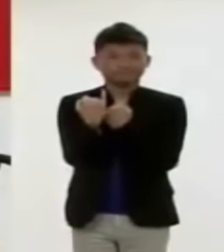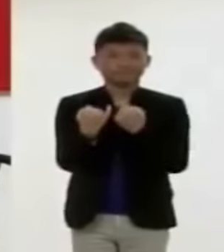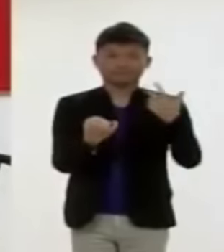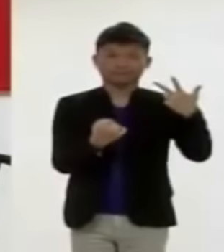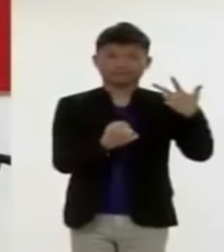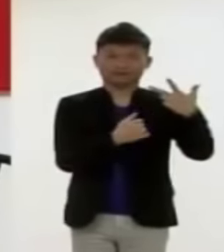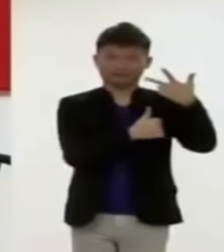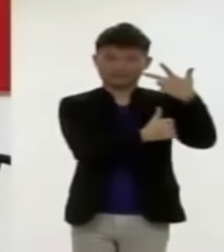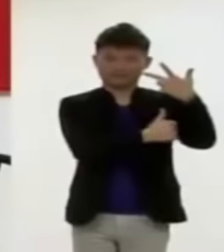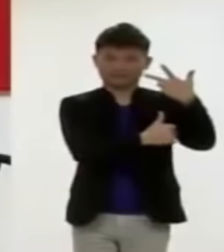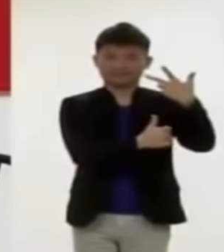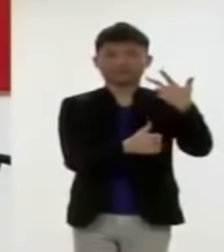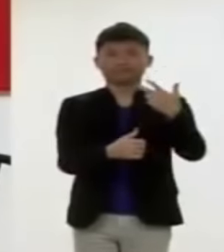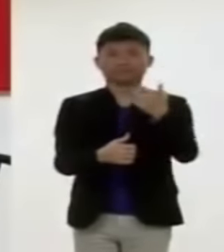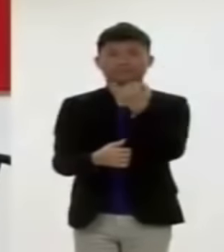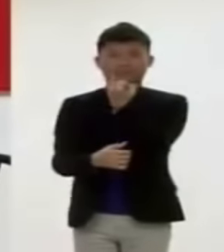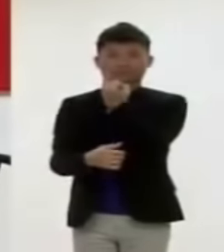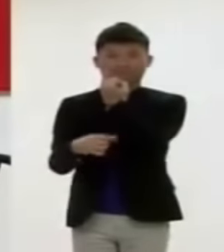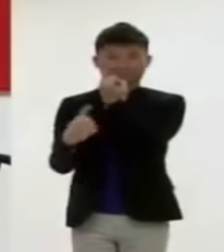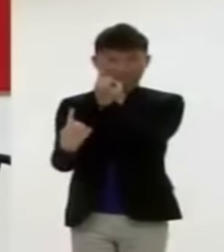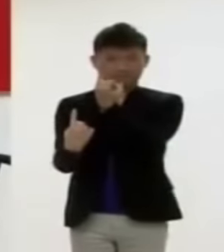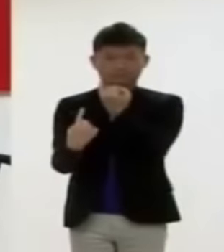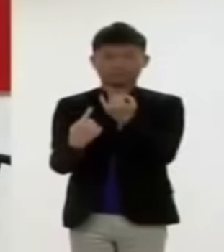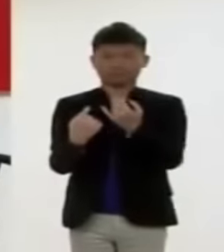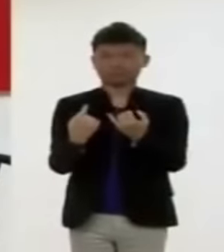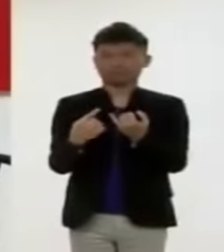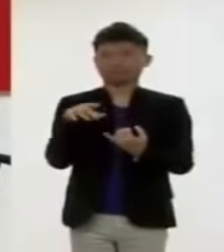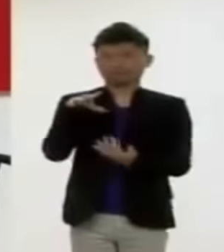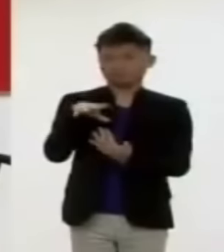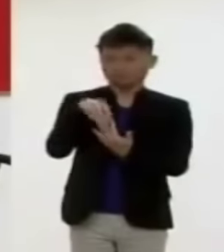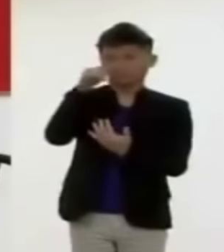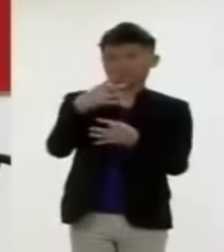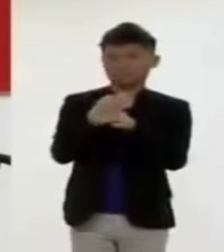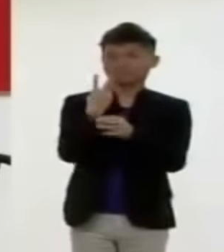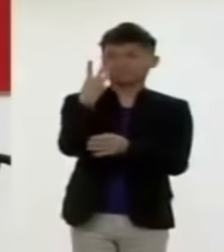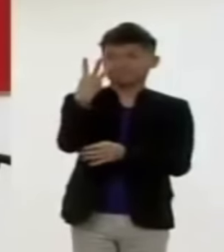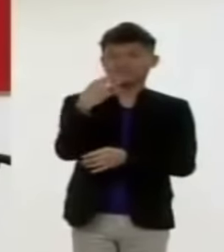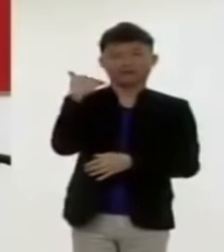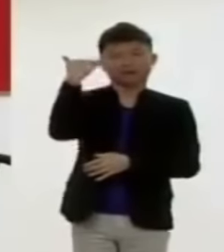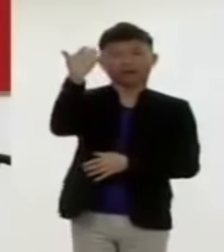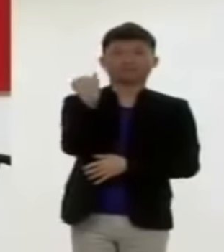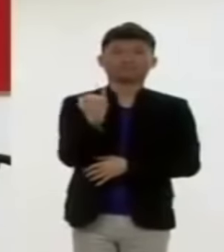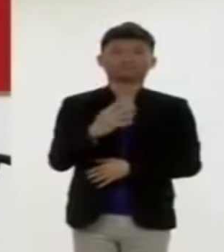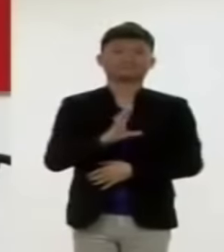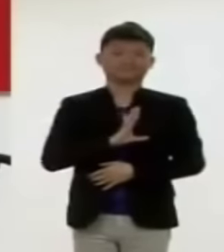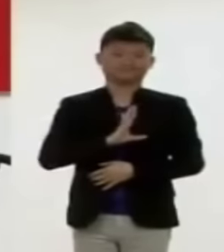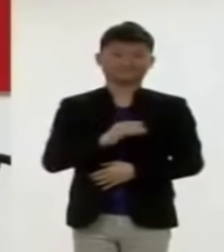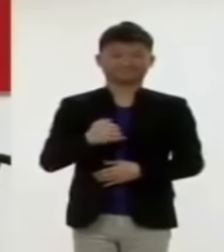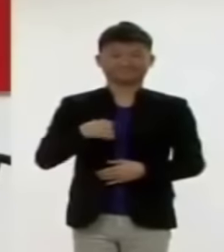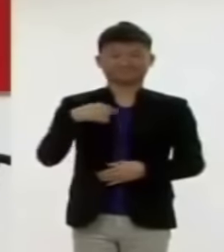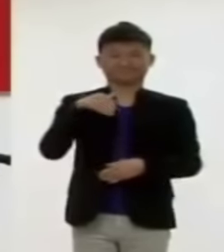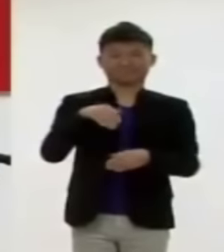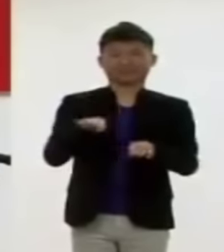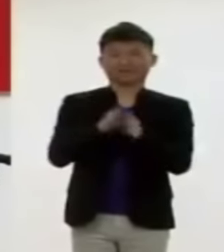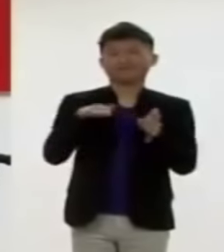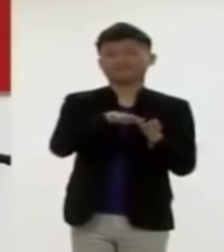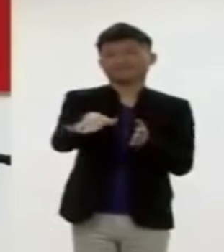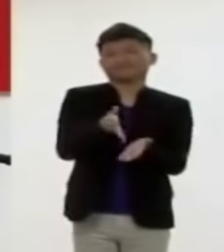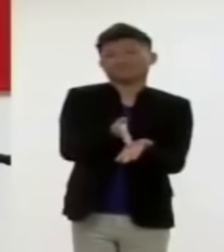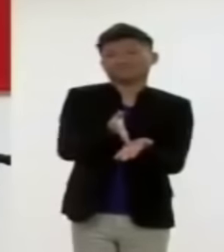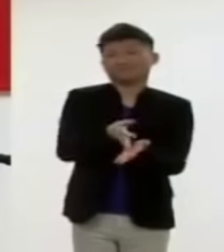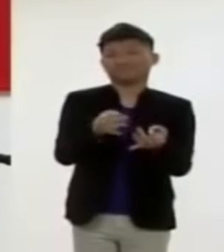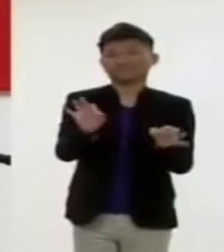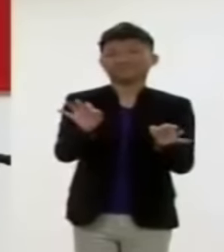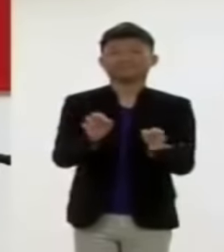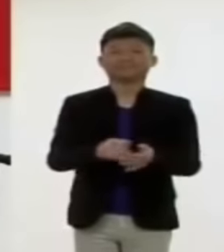加一个女的，金门绝对一路发。所以要选三好 OK 的高单。这是我的开场。那